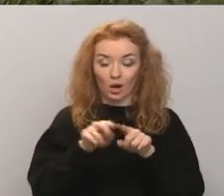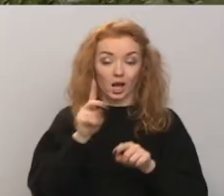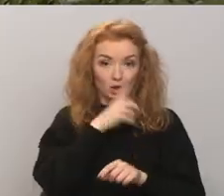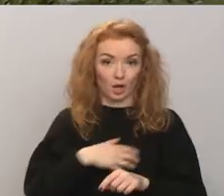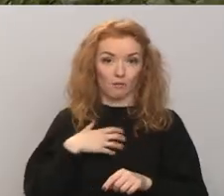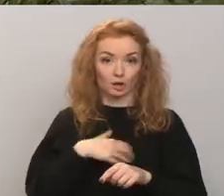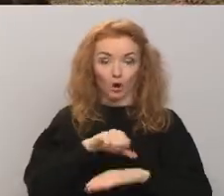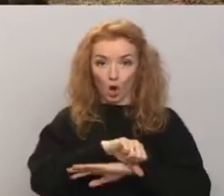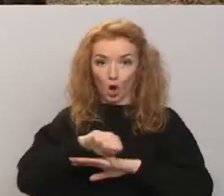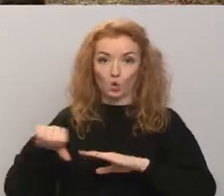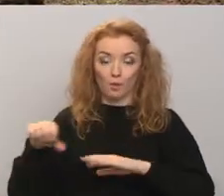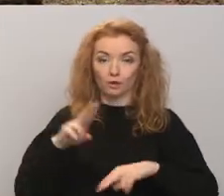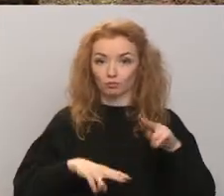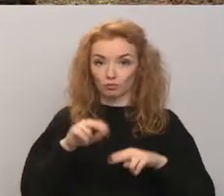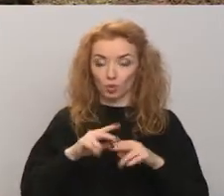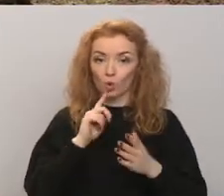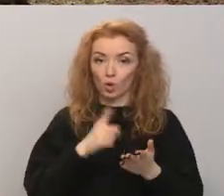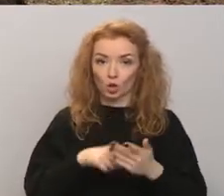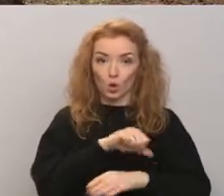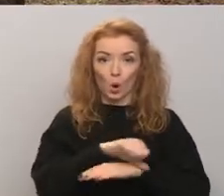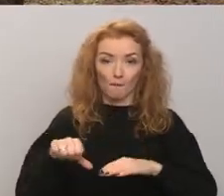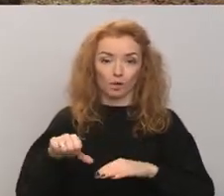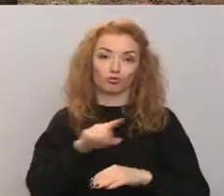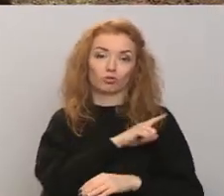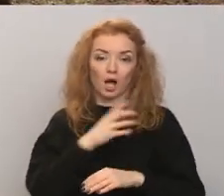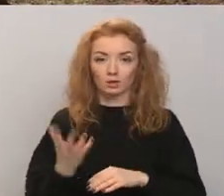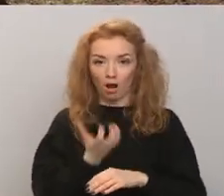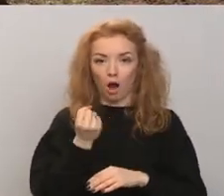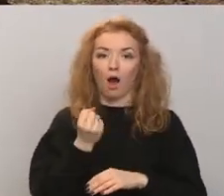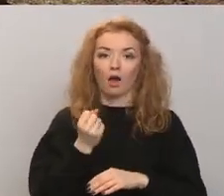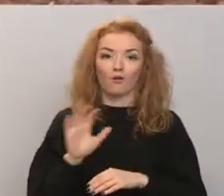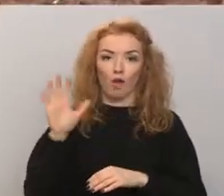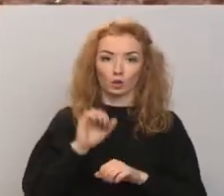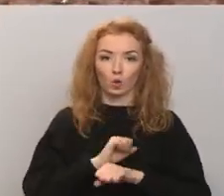nepieciešama robežas izbūvē, noteiks valsts robežas sardzes sadarbībā ar nodrošinājumu valsts aģentūru.